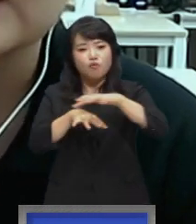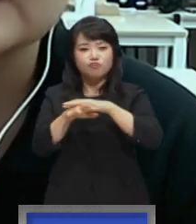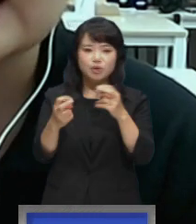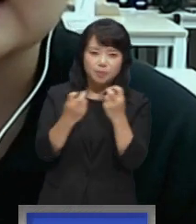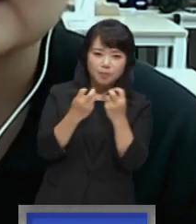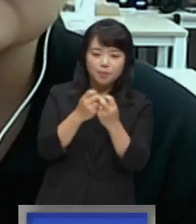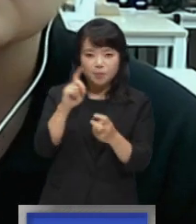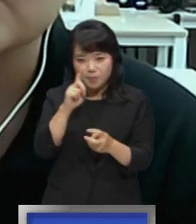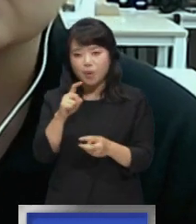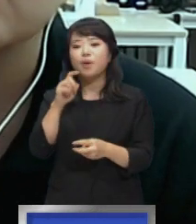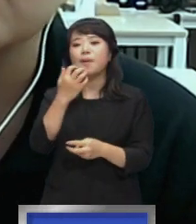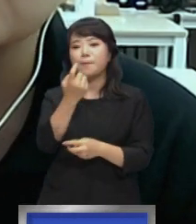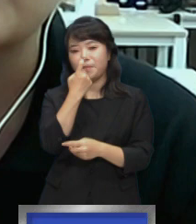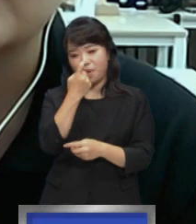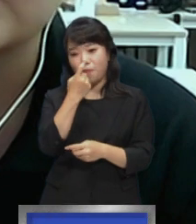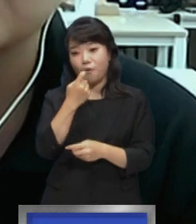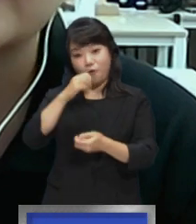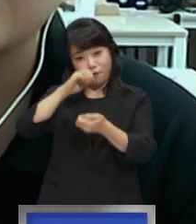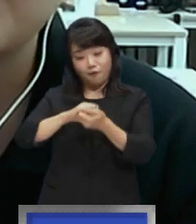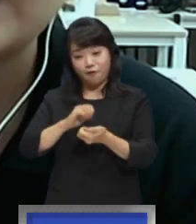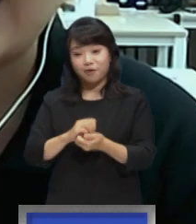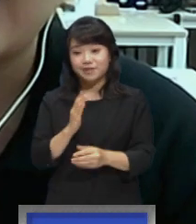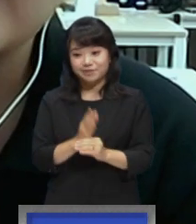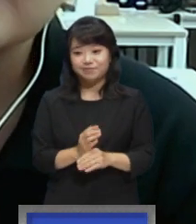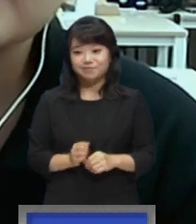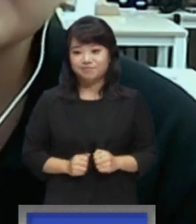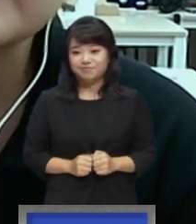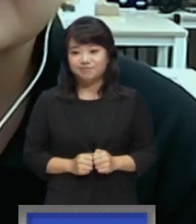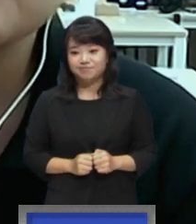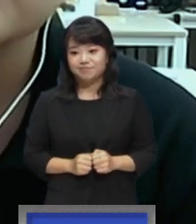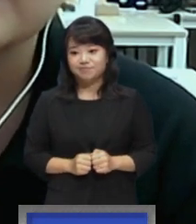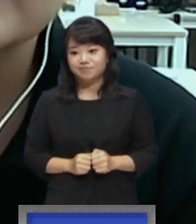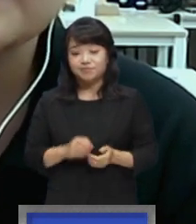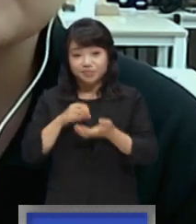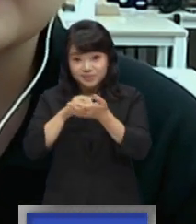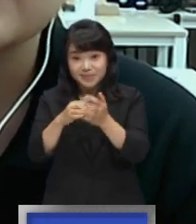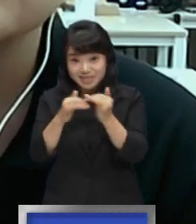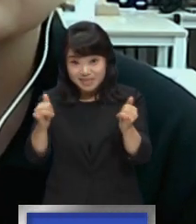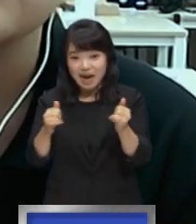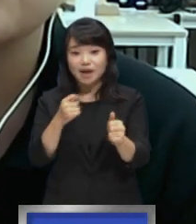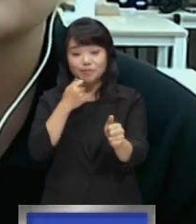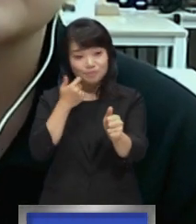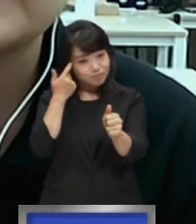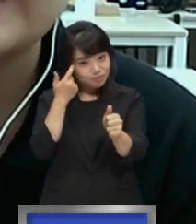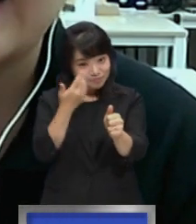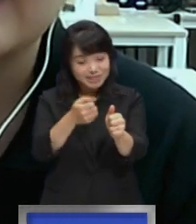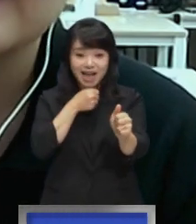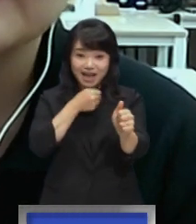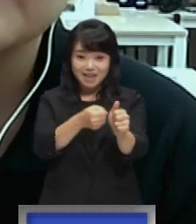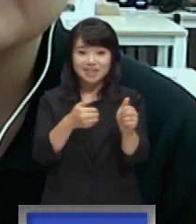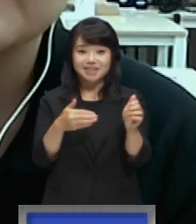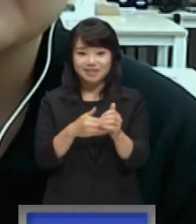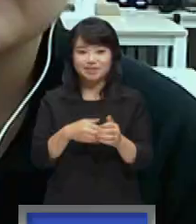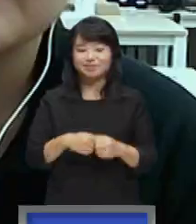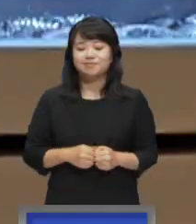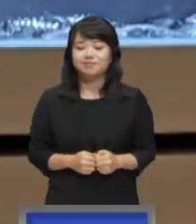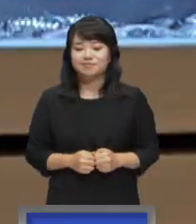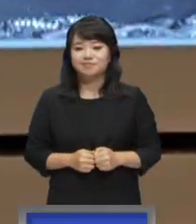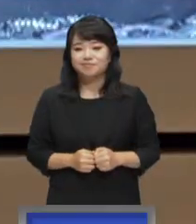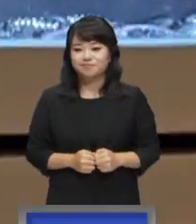배우고 익히는 자리를 정기적으로 마련하고 있다고 합니다. 참가자 한 분께 참가 이유를 여쭤보았습니다.